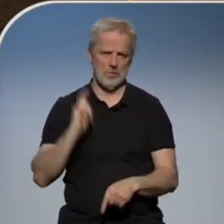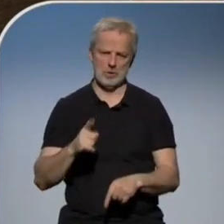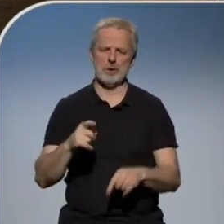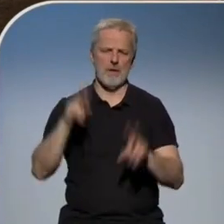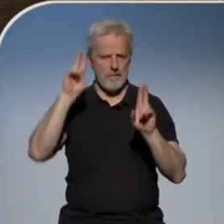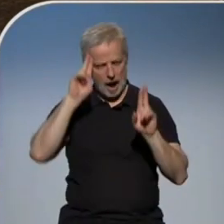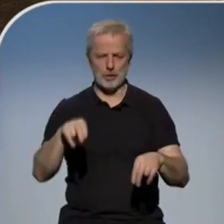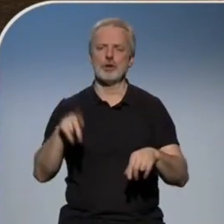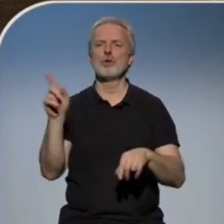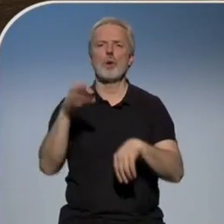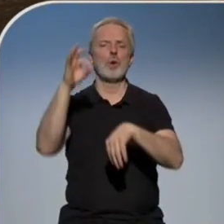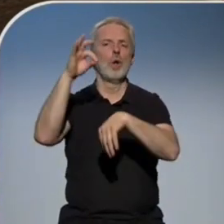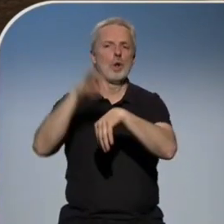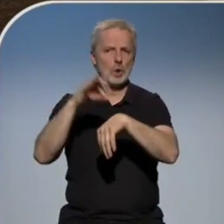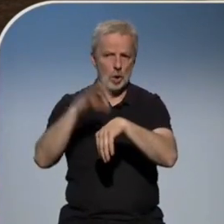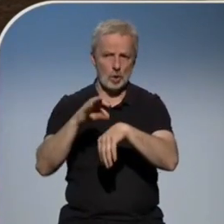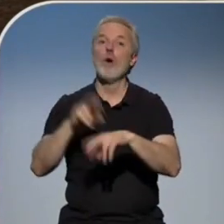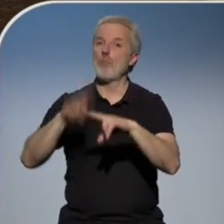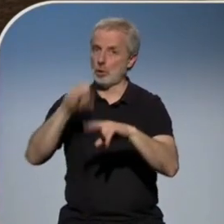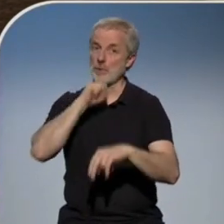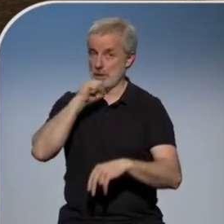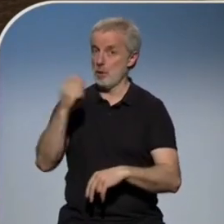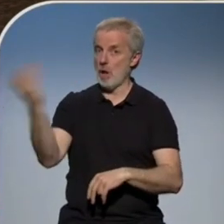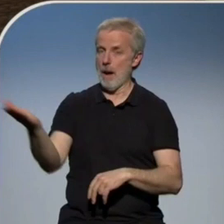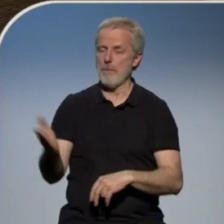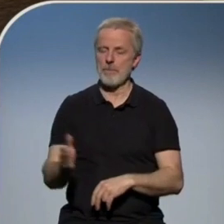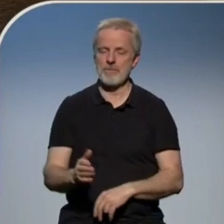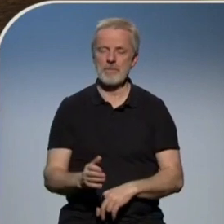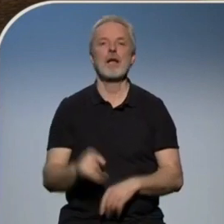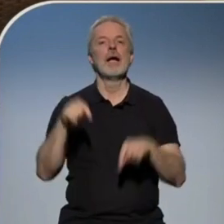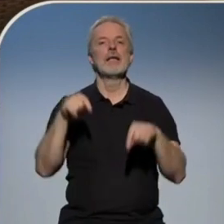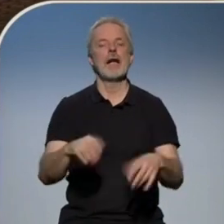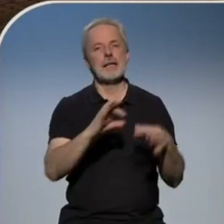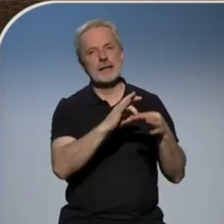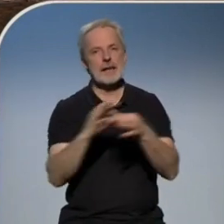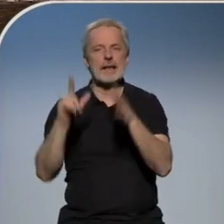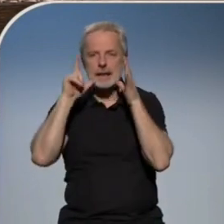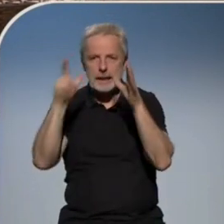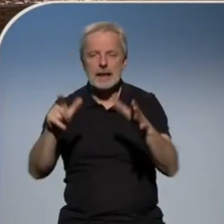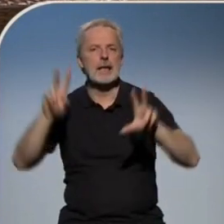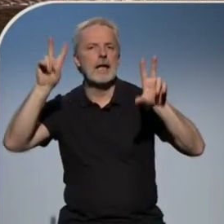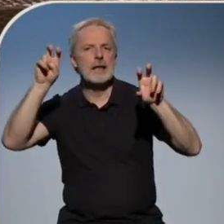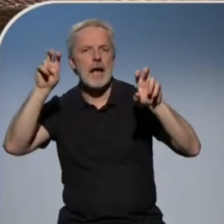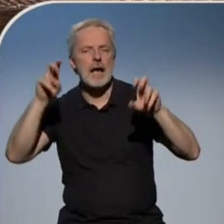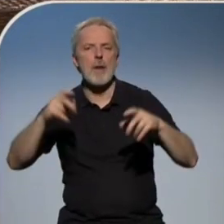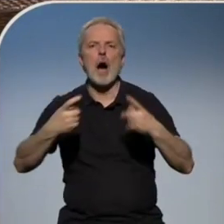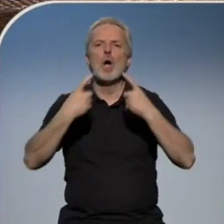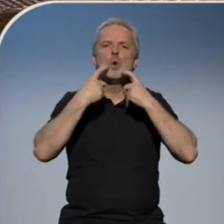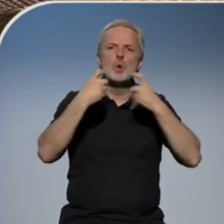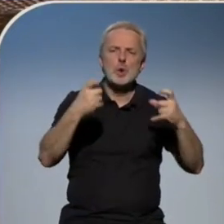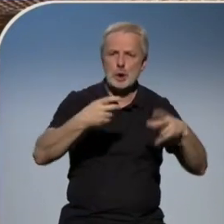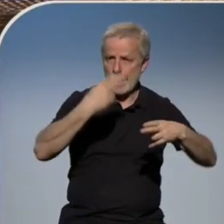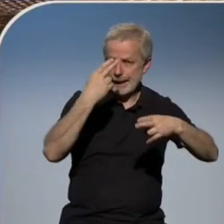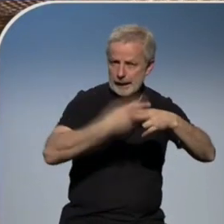Milanu Studničkovi také nějaká zmrzlina zbyde. Dobrý den. Dobrý den. My celý tento týden probíráme takové ty bolístky a nemoci naší duše a